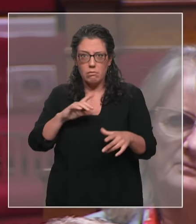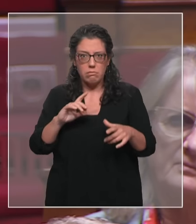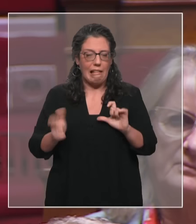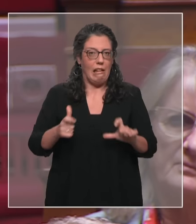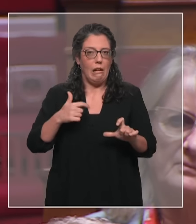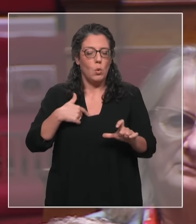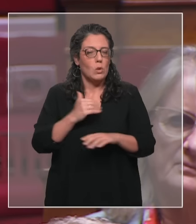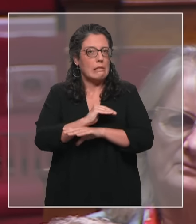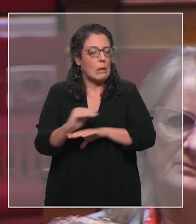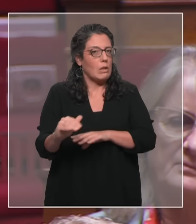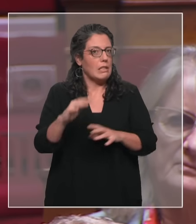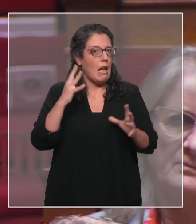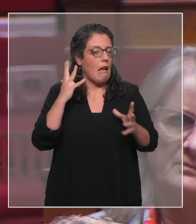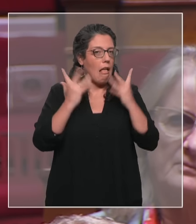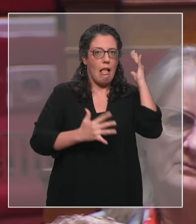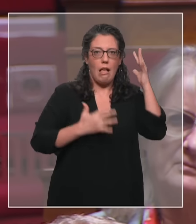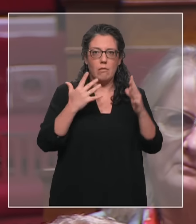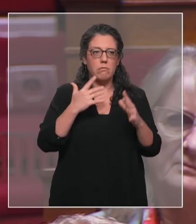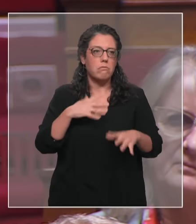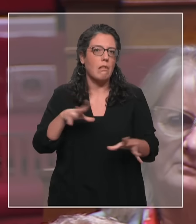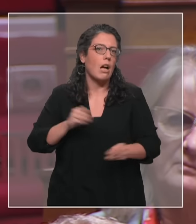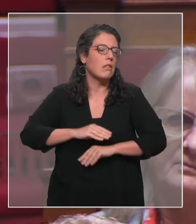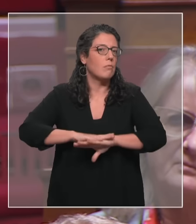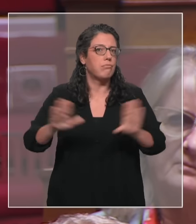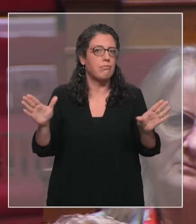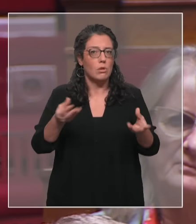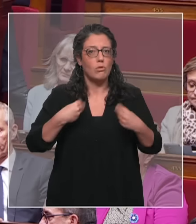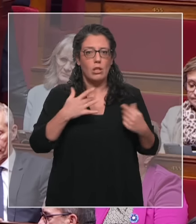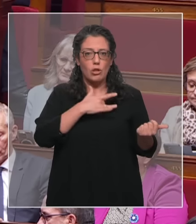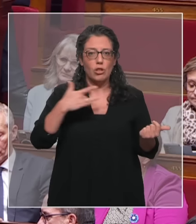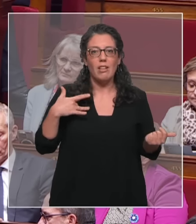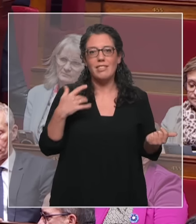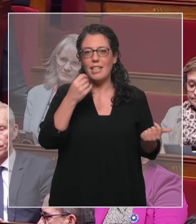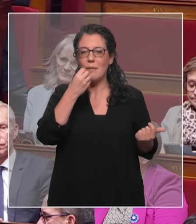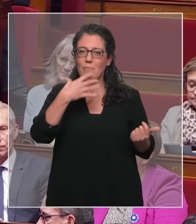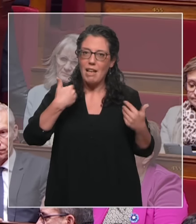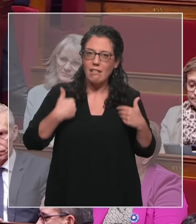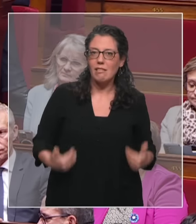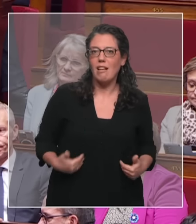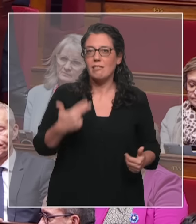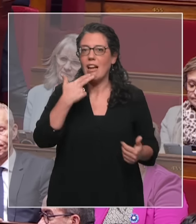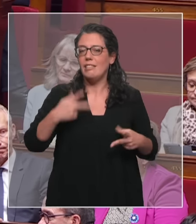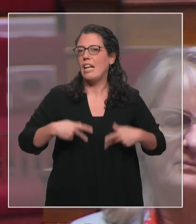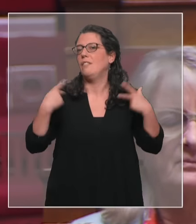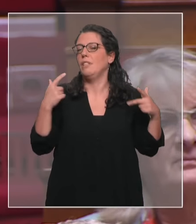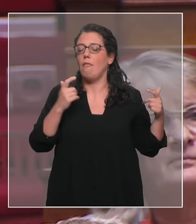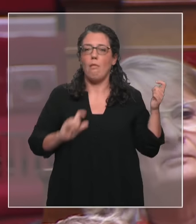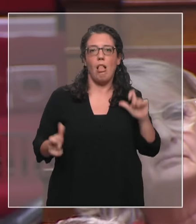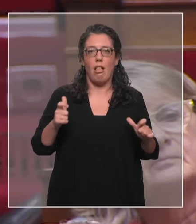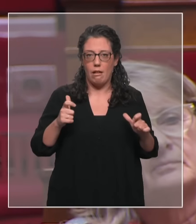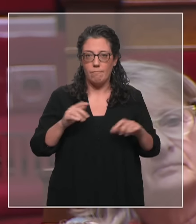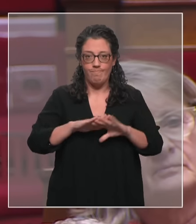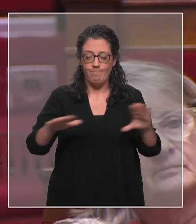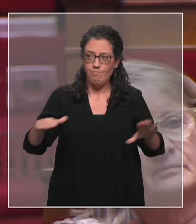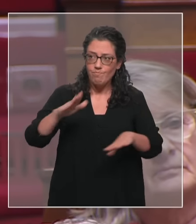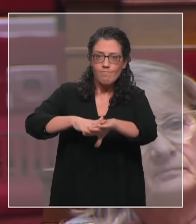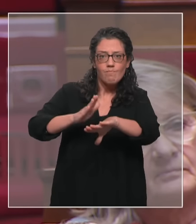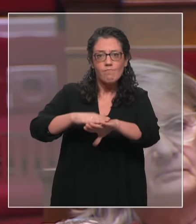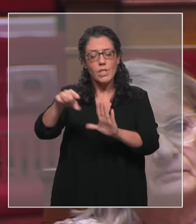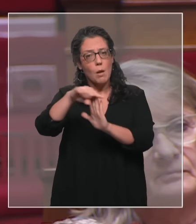insécurité grandissante qui menace notre santé, notre bien-être et notre qualité de vie. Nous demandons instamment que des mesures fortes et